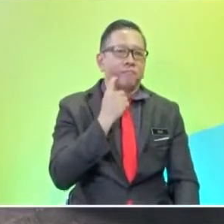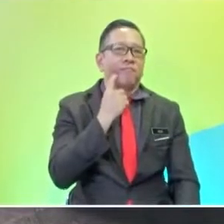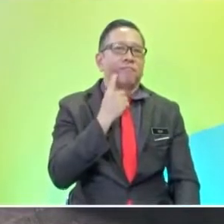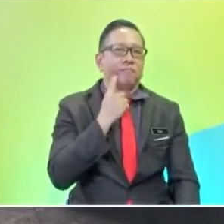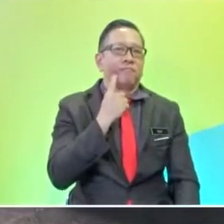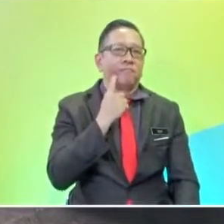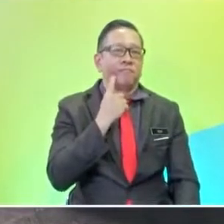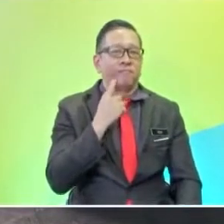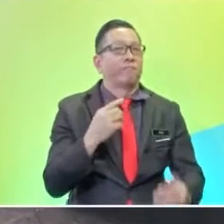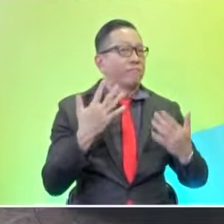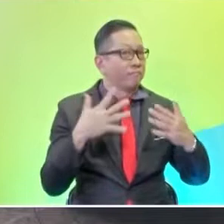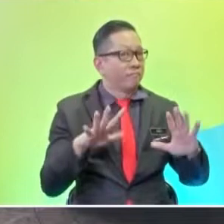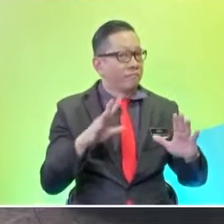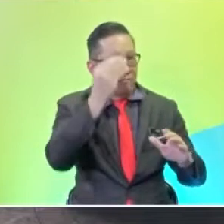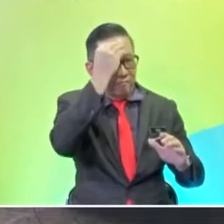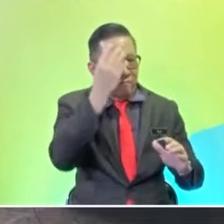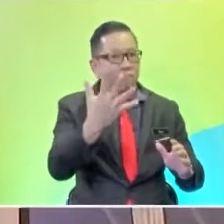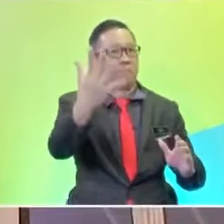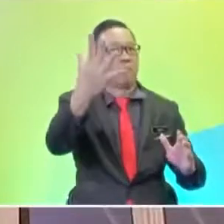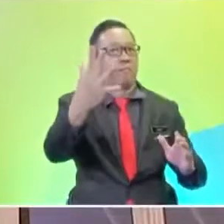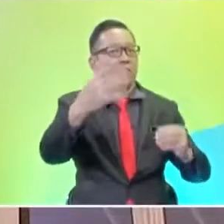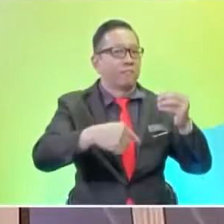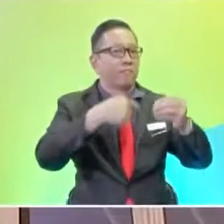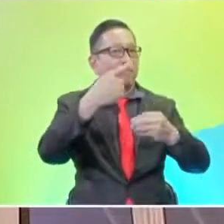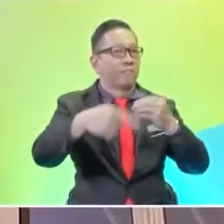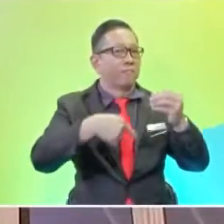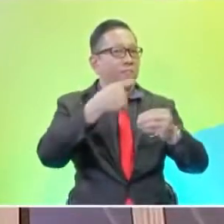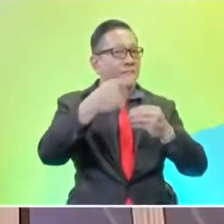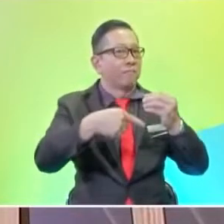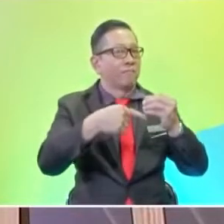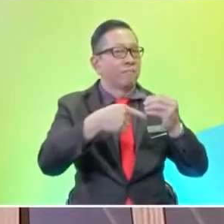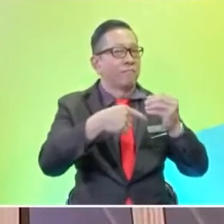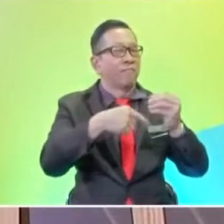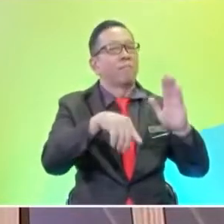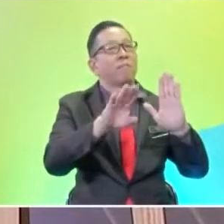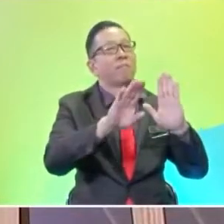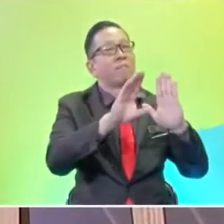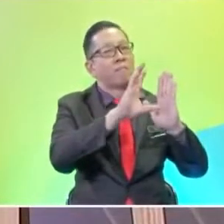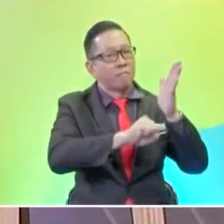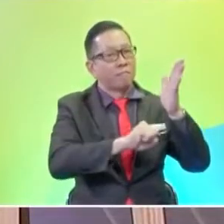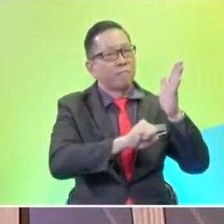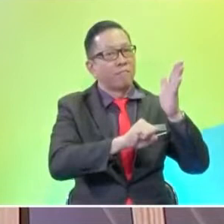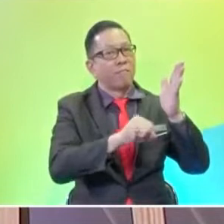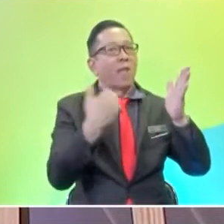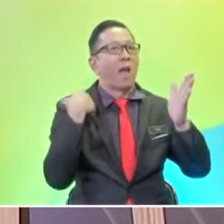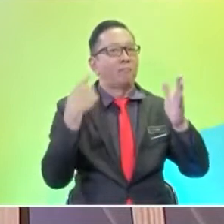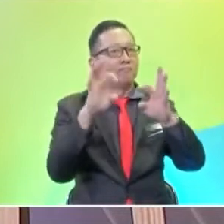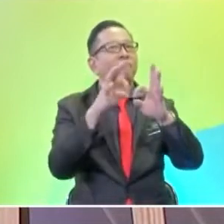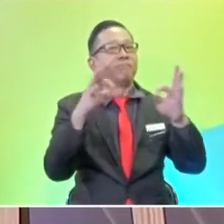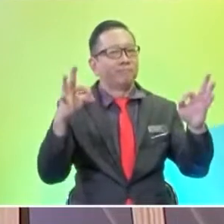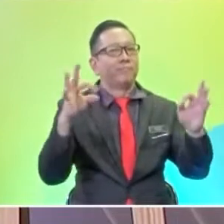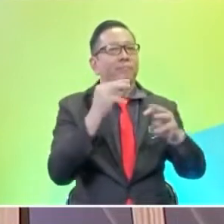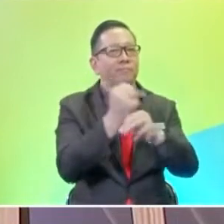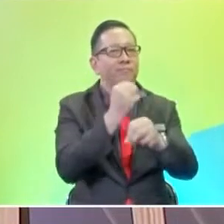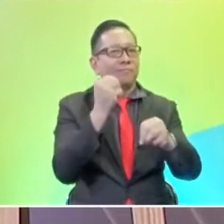seperti ini Terangkan awal tadi kita enggak belajar mengenai operasi tolak Jadi dua simbol ini ada di dalam ayat matematika yang